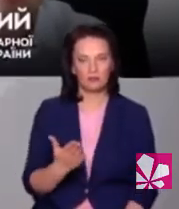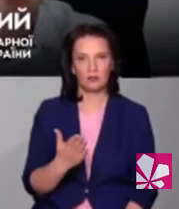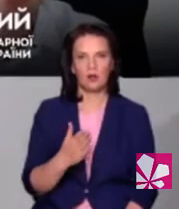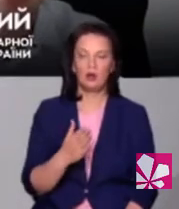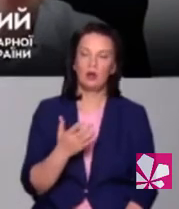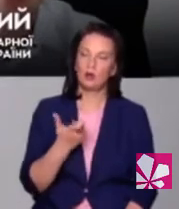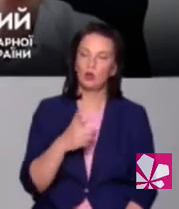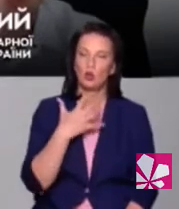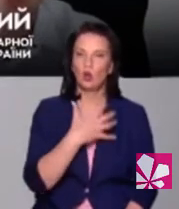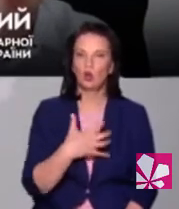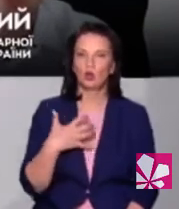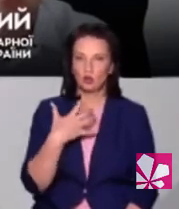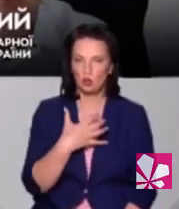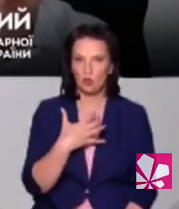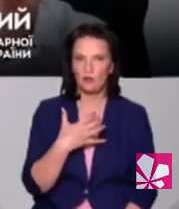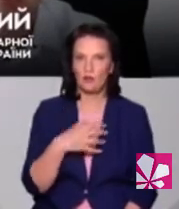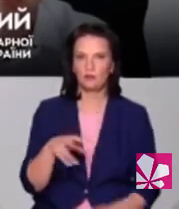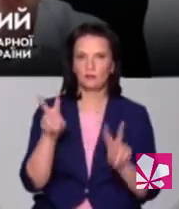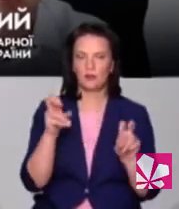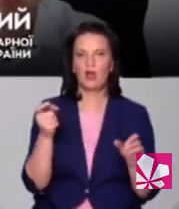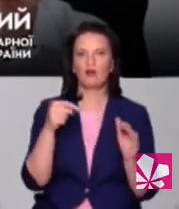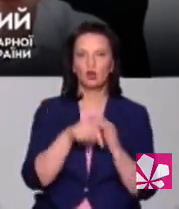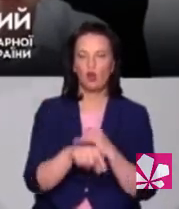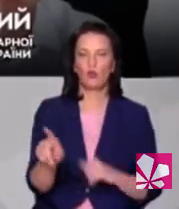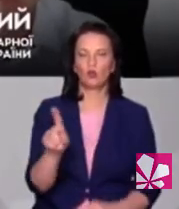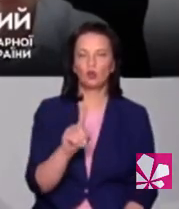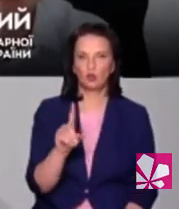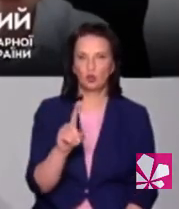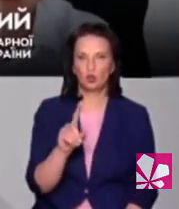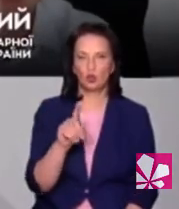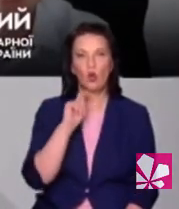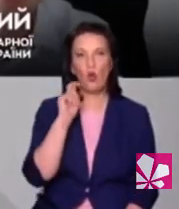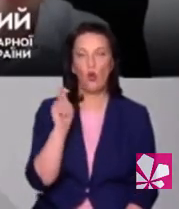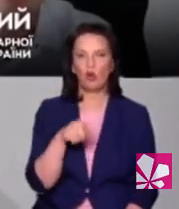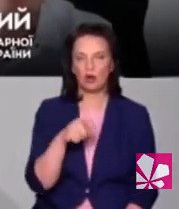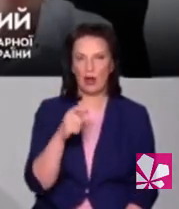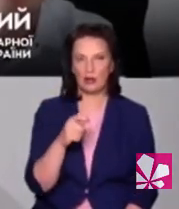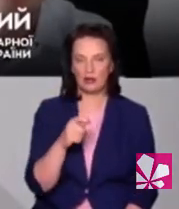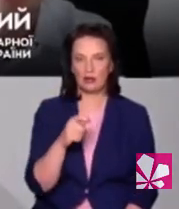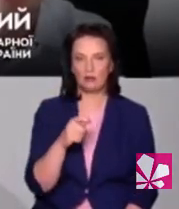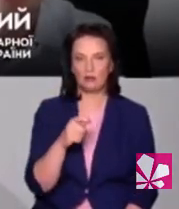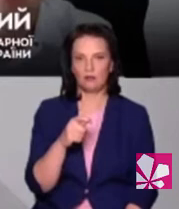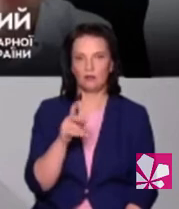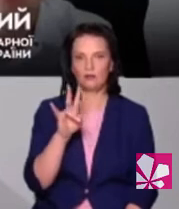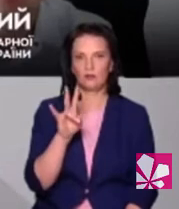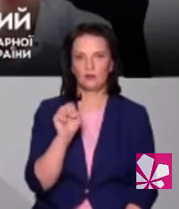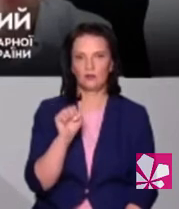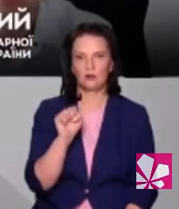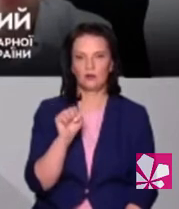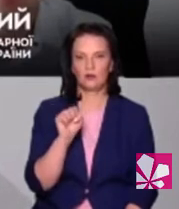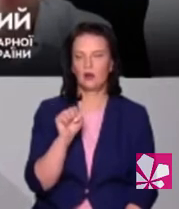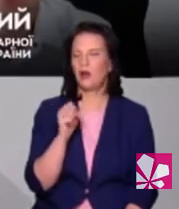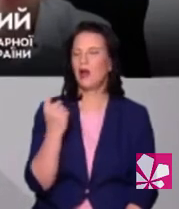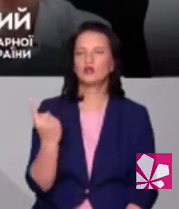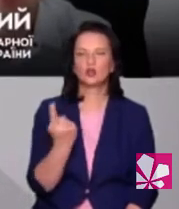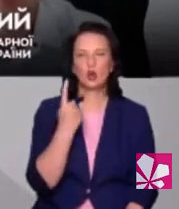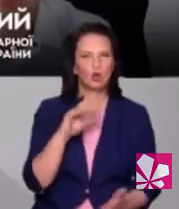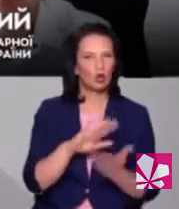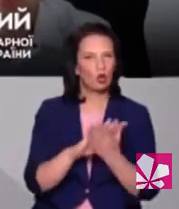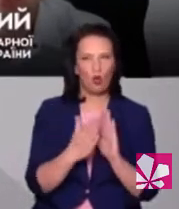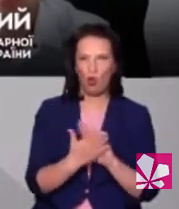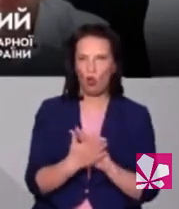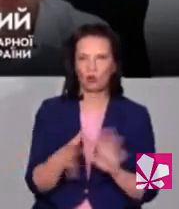Дуже важливий аспект в тому, що Україна на жодній угоді спільно